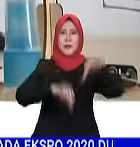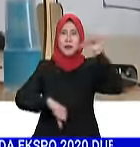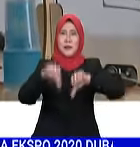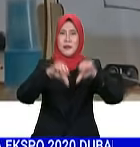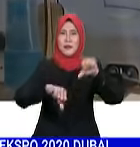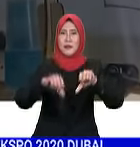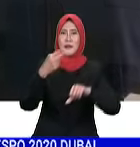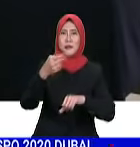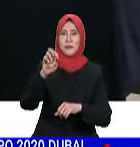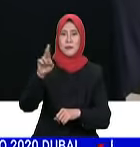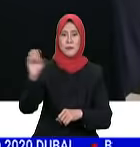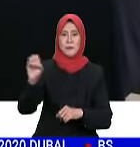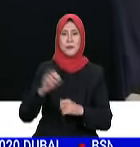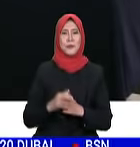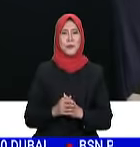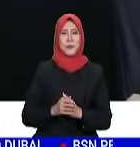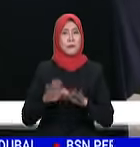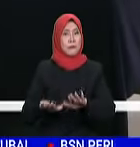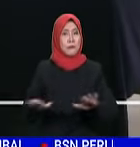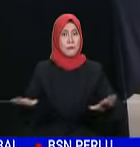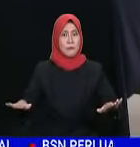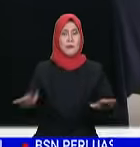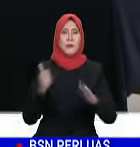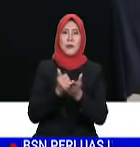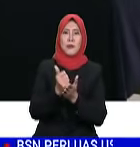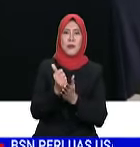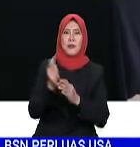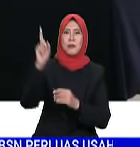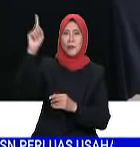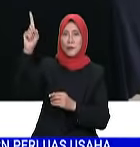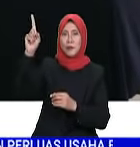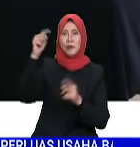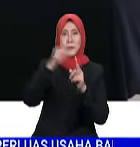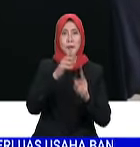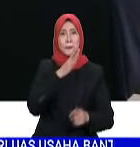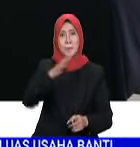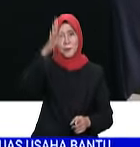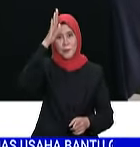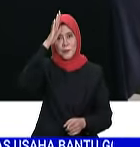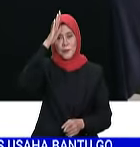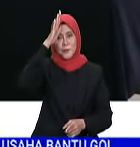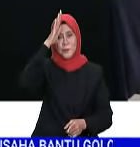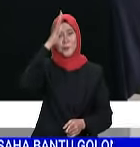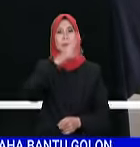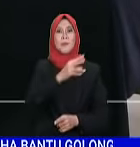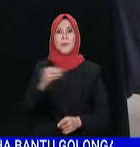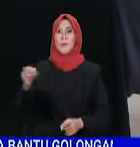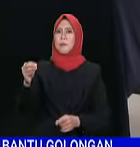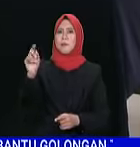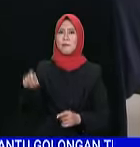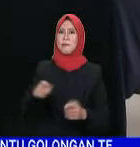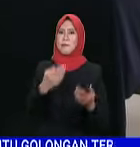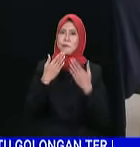Hero. Baik saudara, anak-anak merupakan amanah Allah Subhanahu Taala kepada ibu bapa mereka, maka